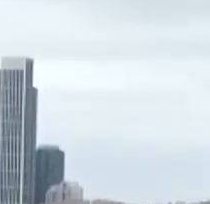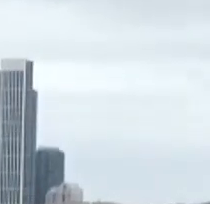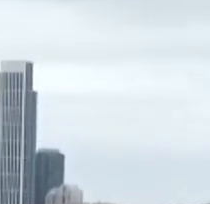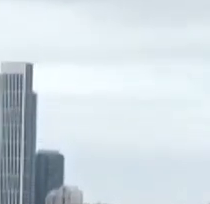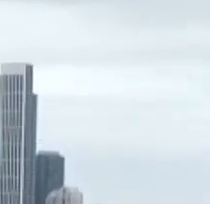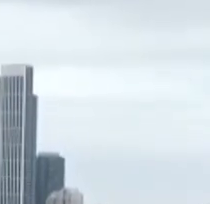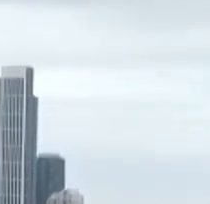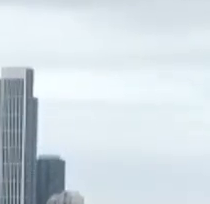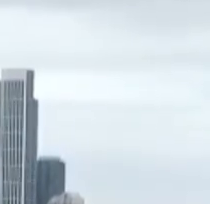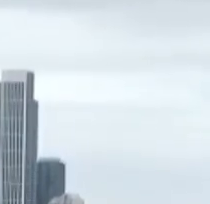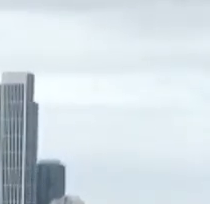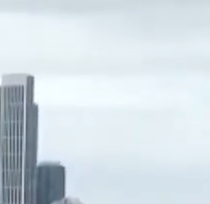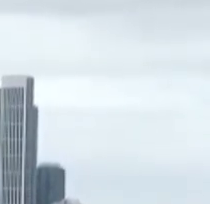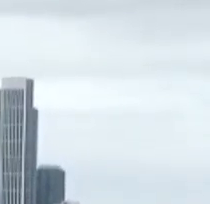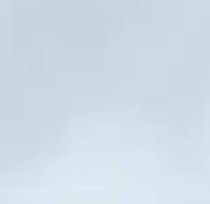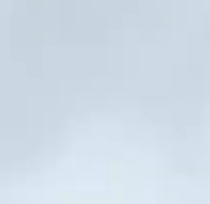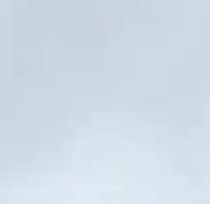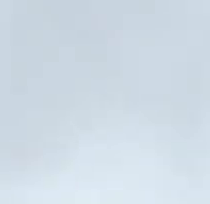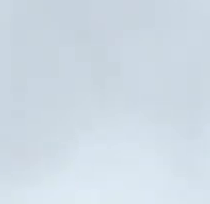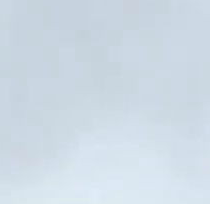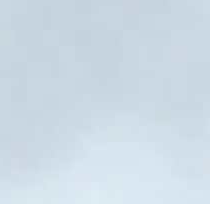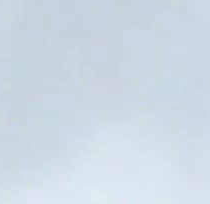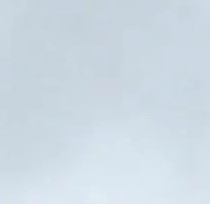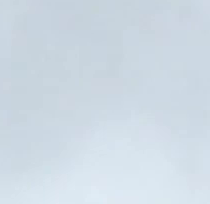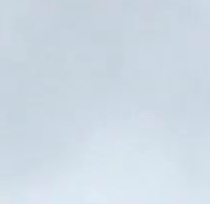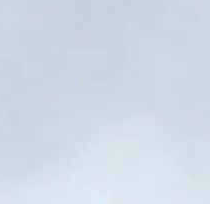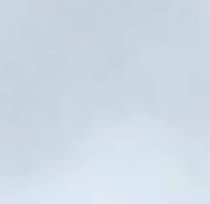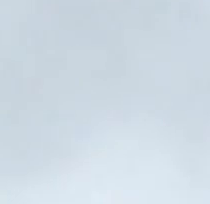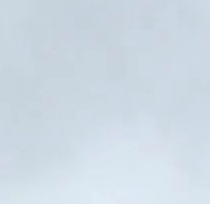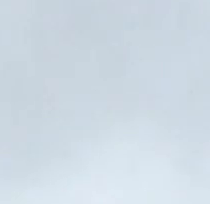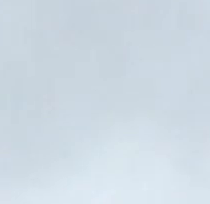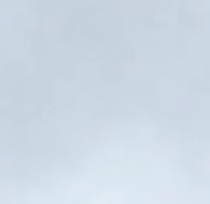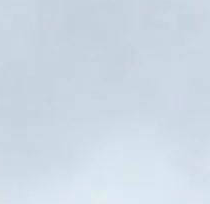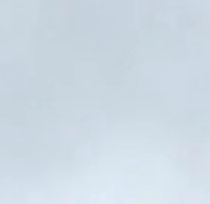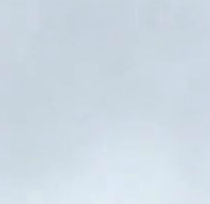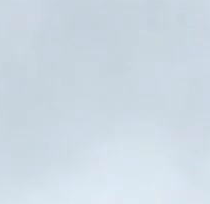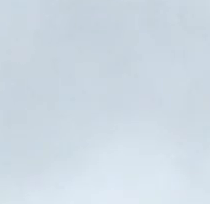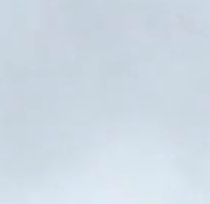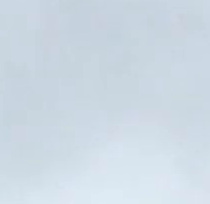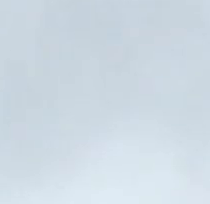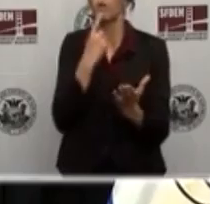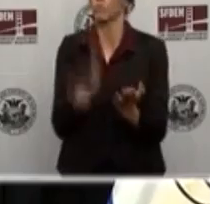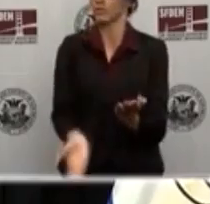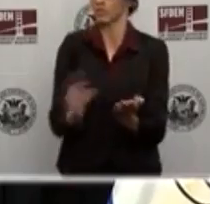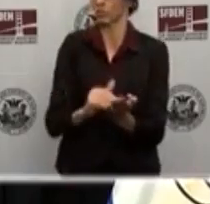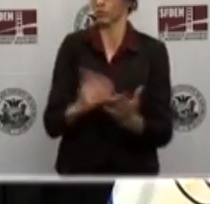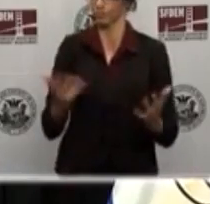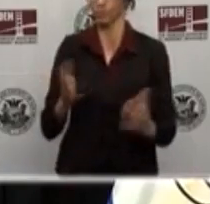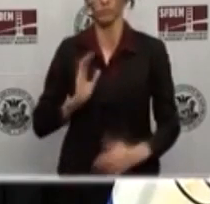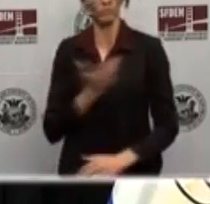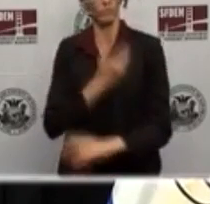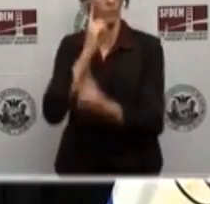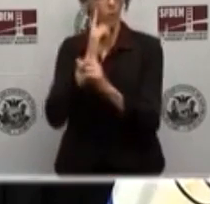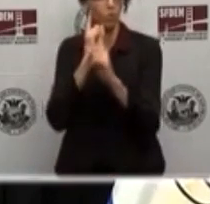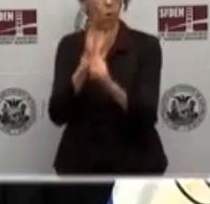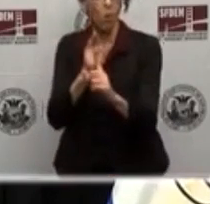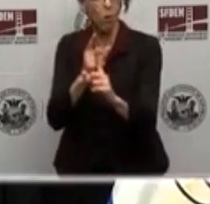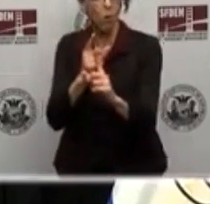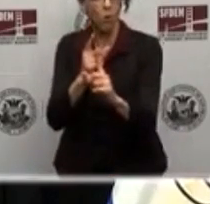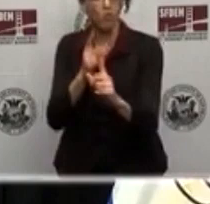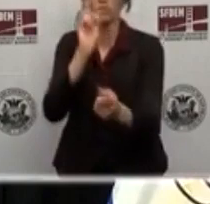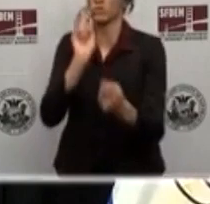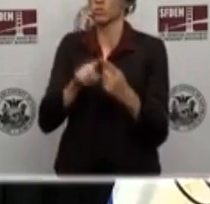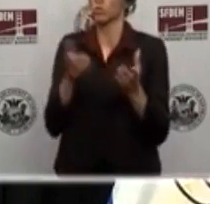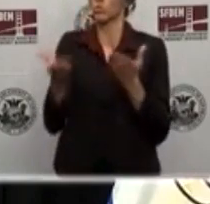些轻症患者或需要隔离的人将转移至包括酒店在内的临时病房。 Our goal is to